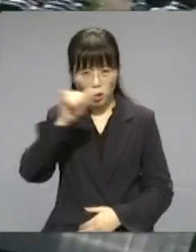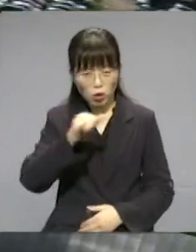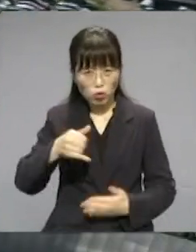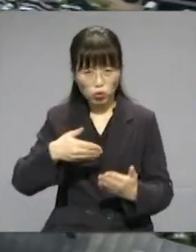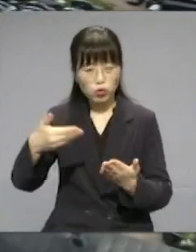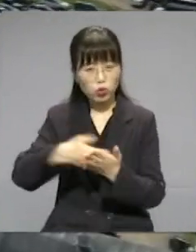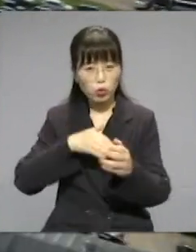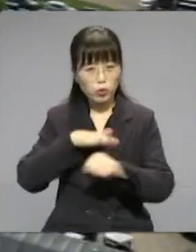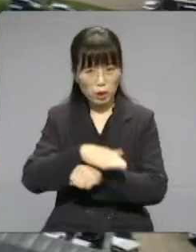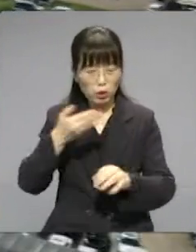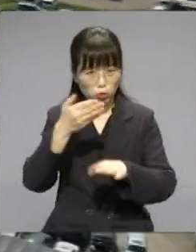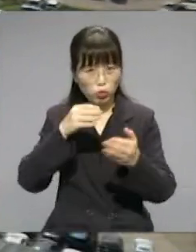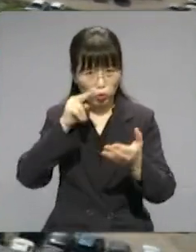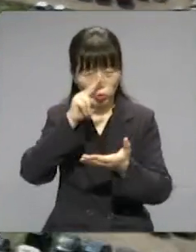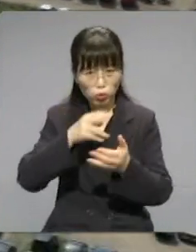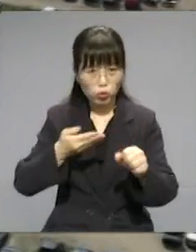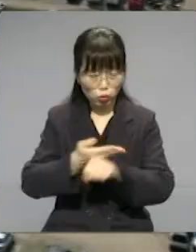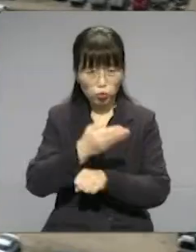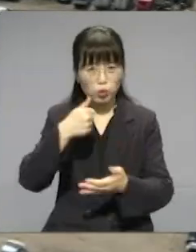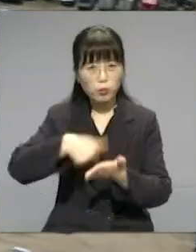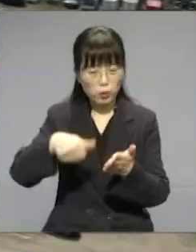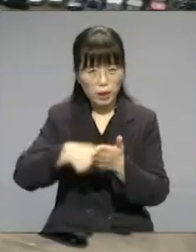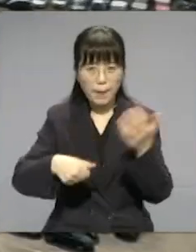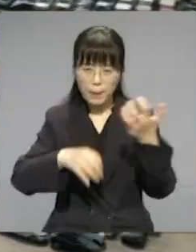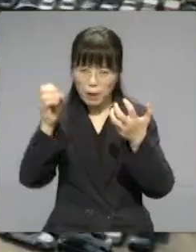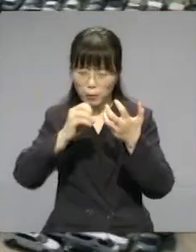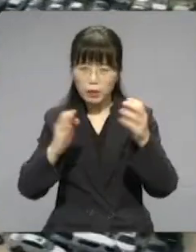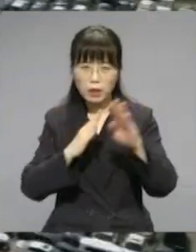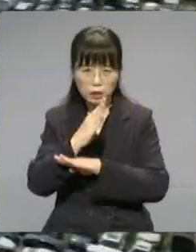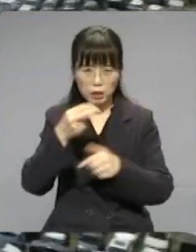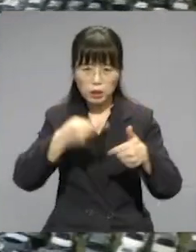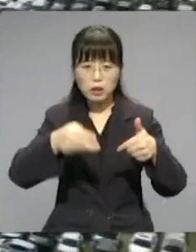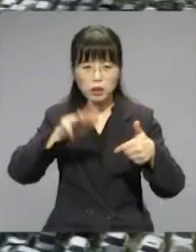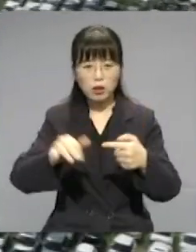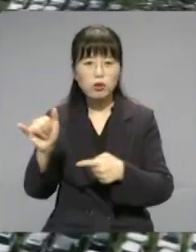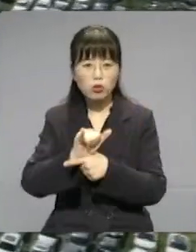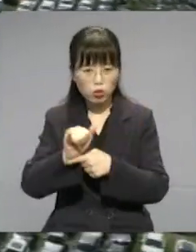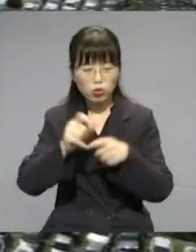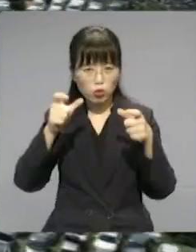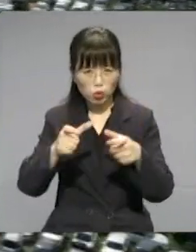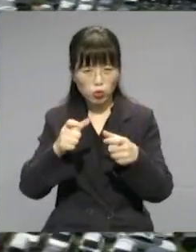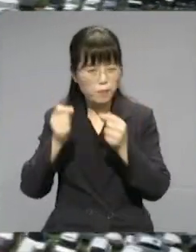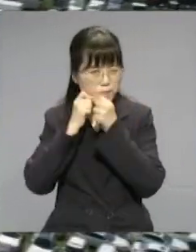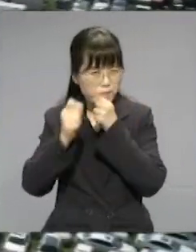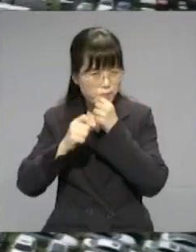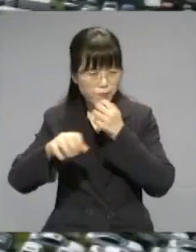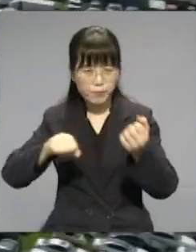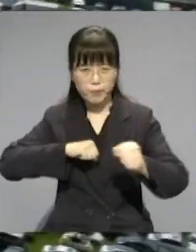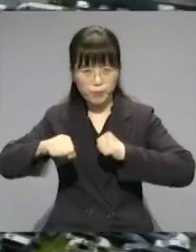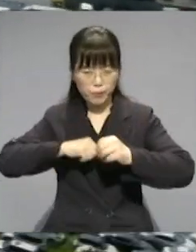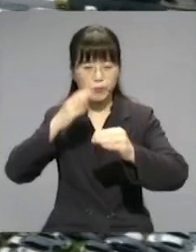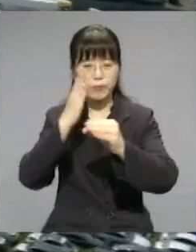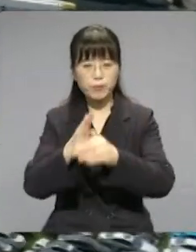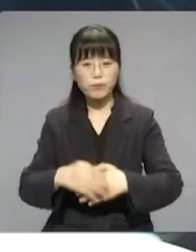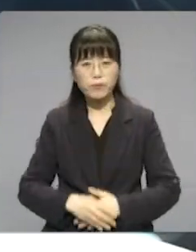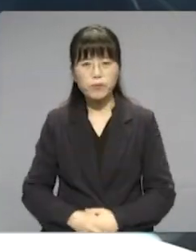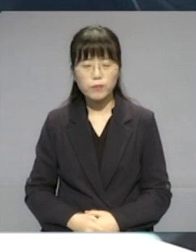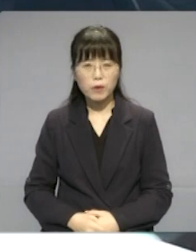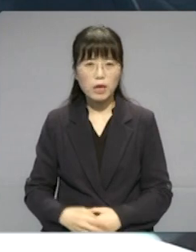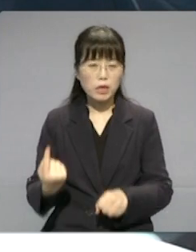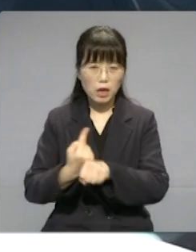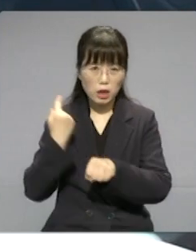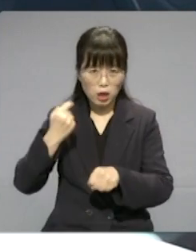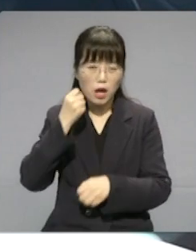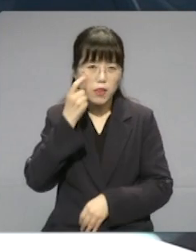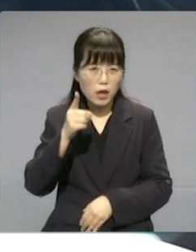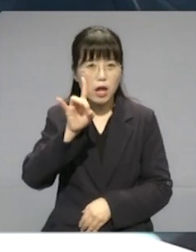중고차 수출 물량에서 80% 이상을 차지하고 있는 인천 연수구에서 사기가 극성을 부리고 있습니다. 지난해